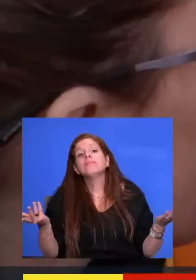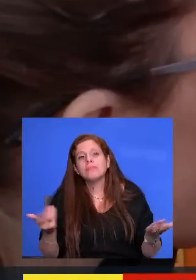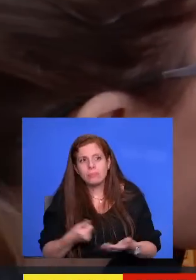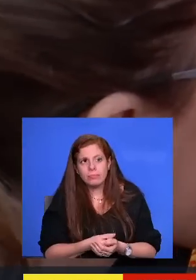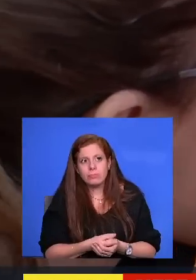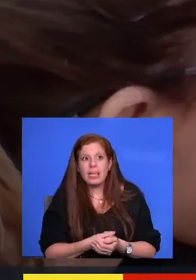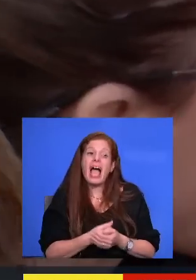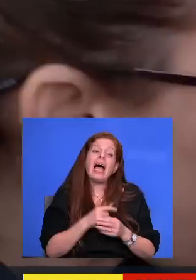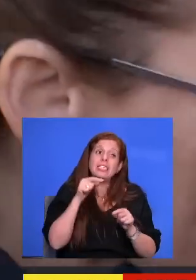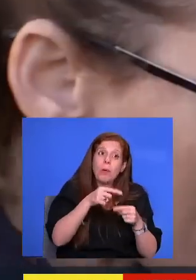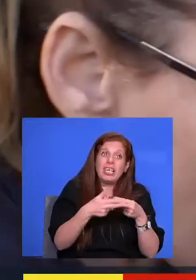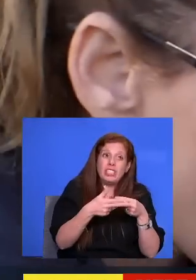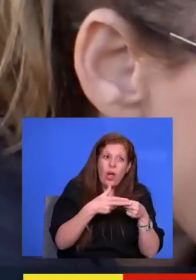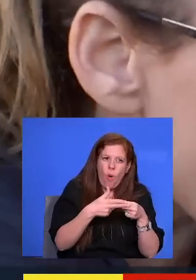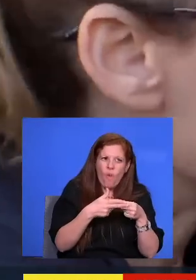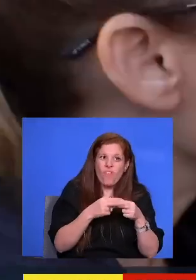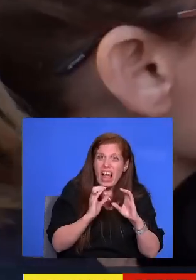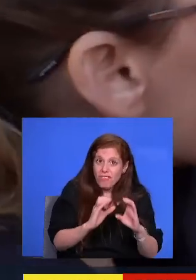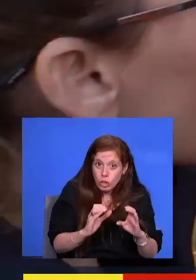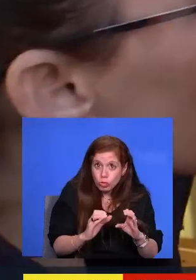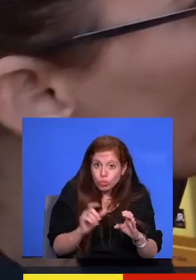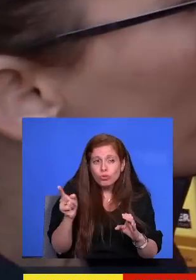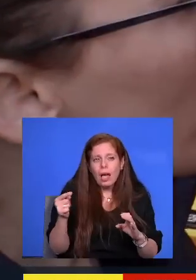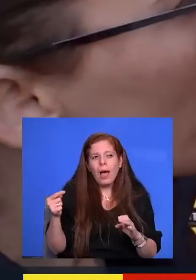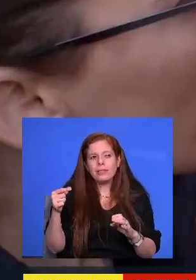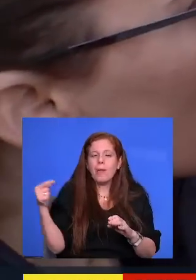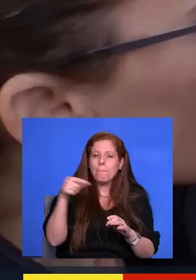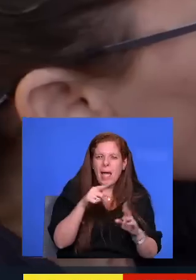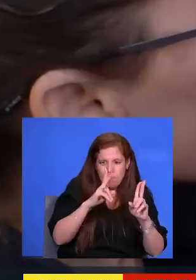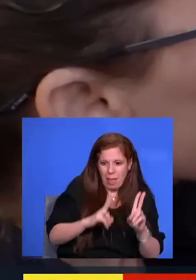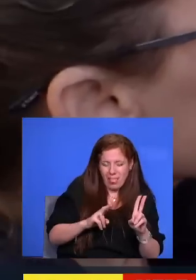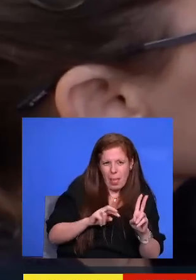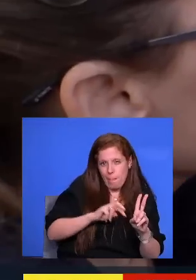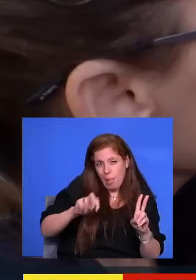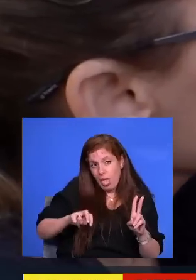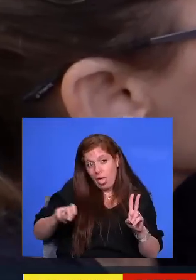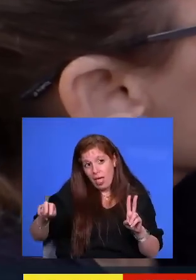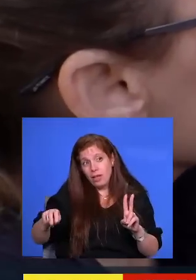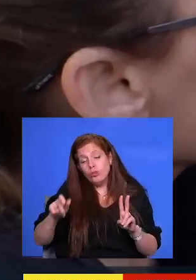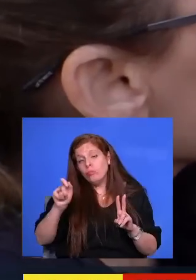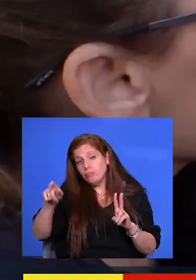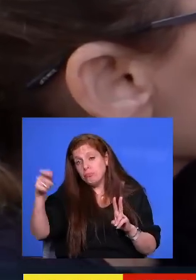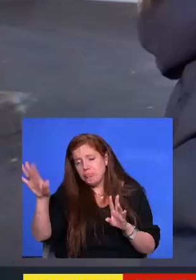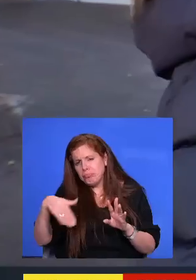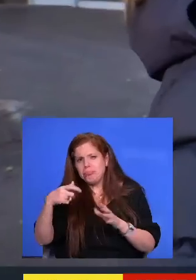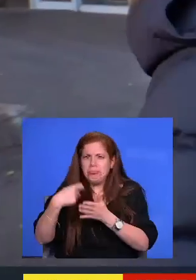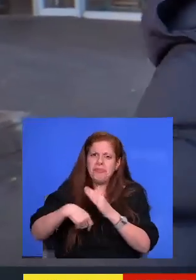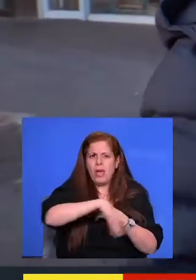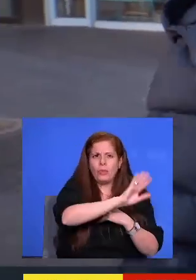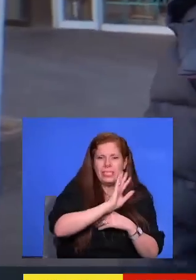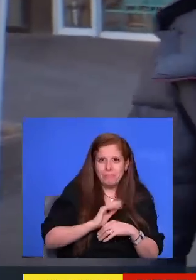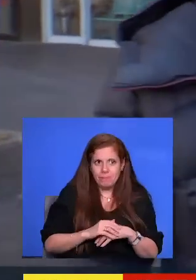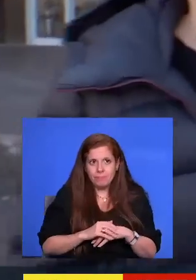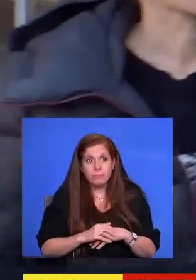פעם בגלל שזה קרוב לכביש, כן. אז הם באים מחנים פה, כן. שולחים וצ'יק ונוסעים.